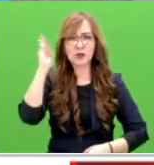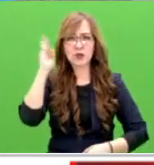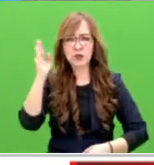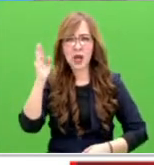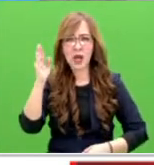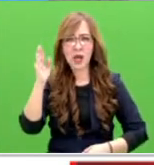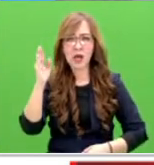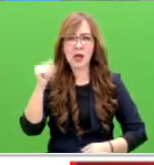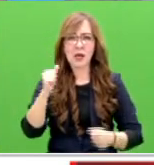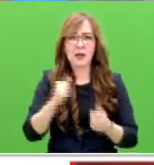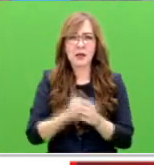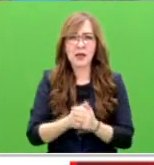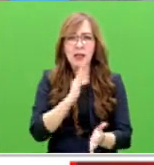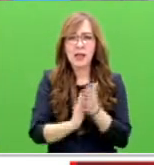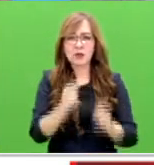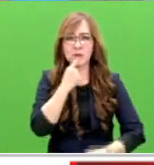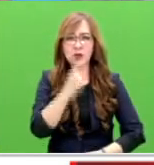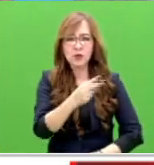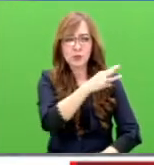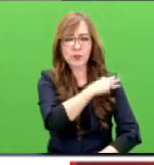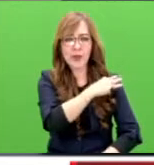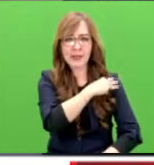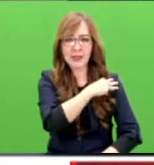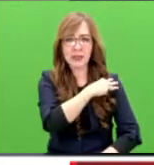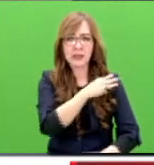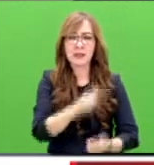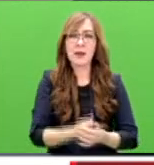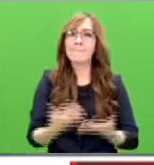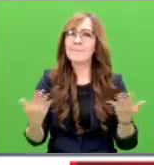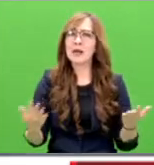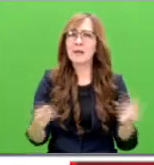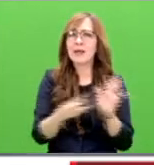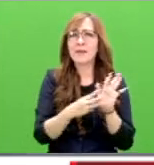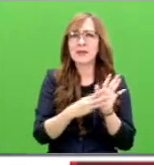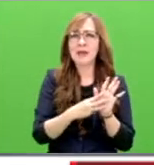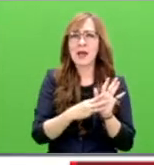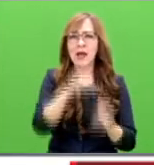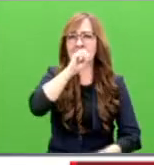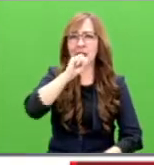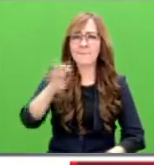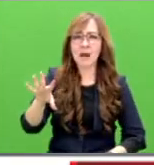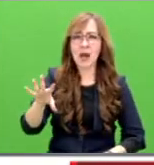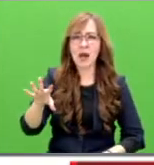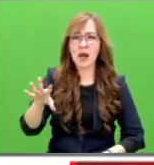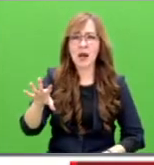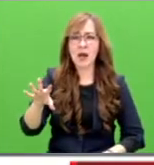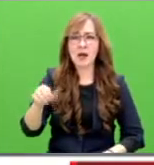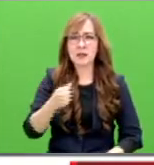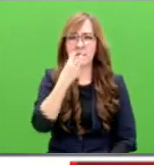arahan langsung nih kepada Bupati Kabupaten Bandung Barat. Sebenarnya bagaimana sih permasalahan sampah saat ini di area Bandung